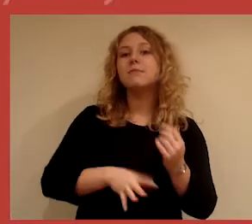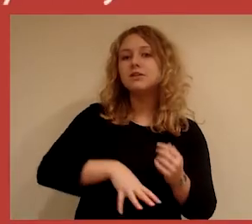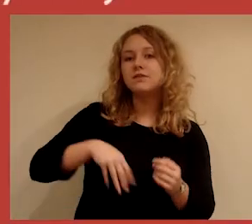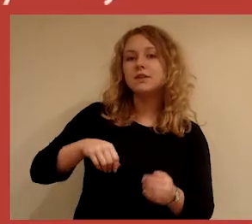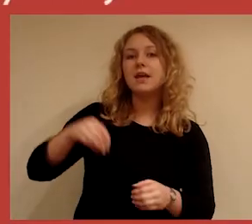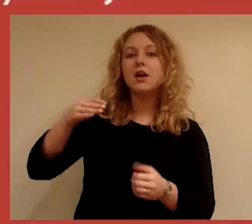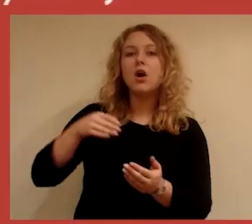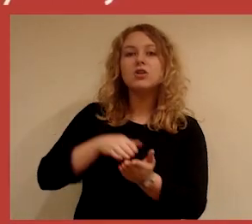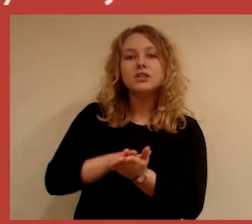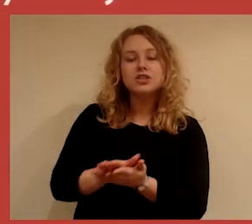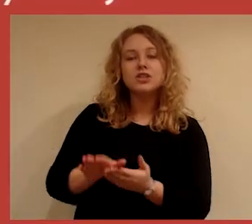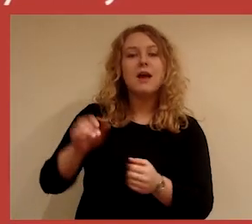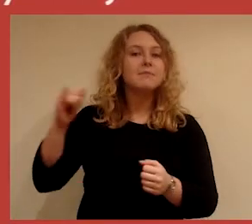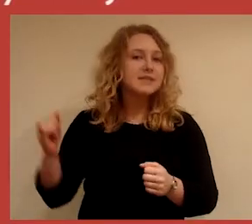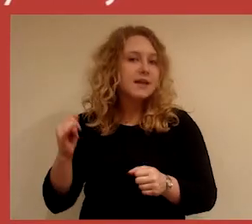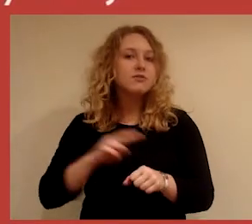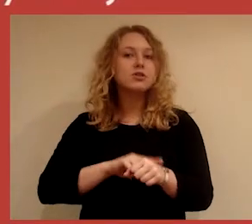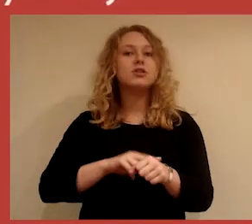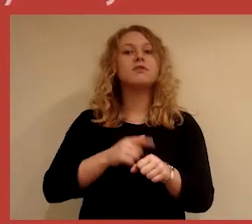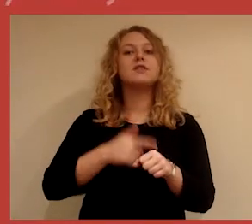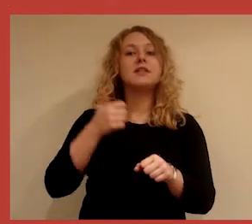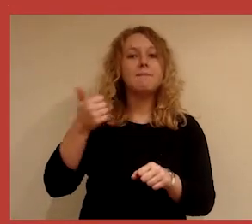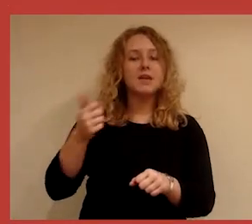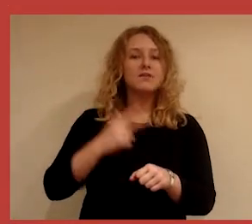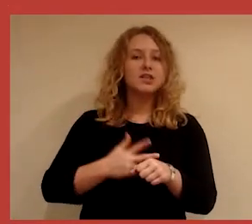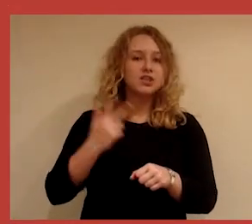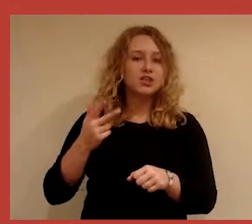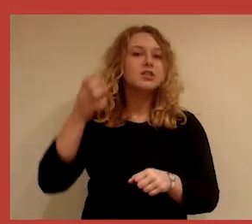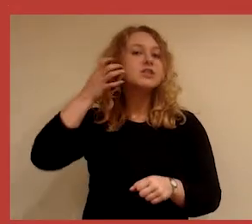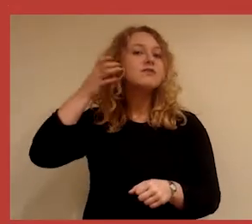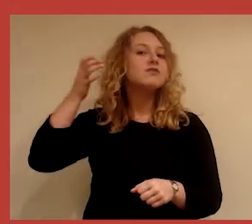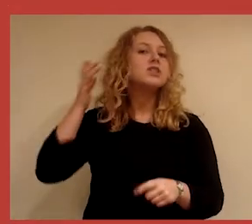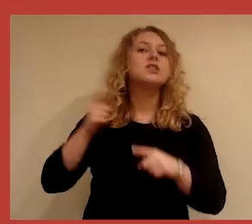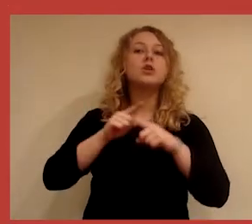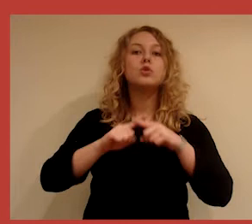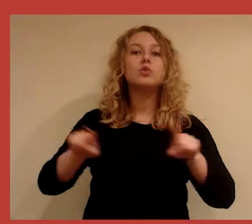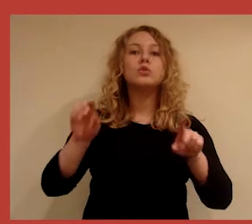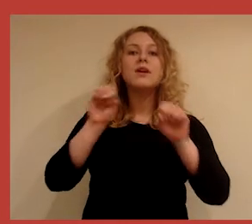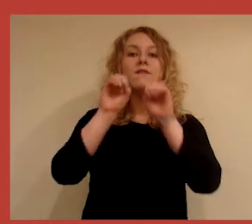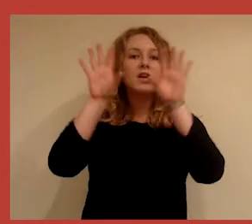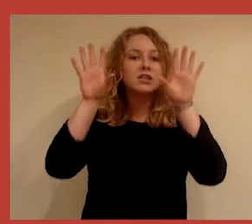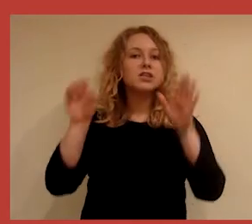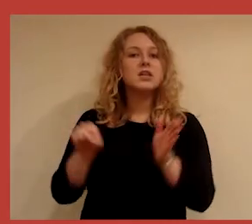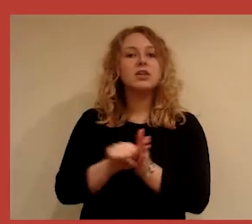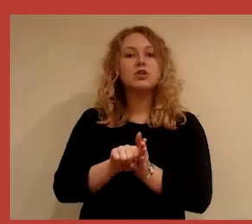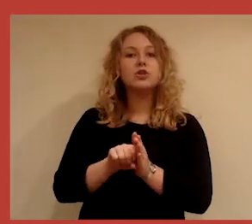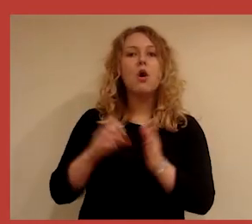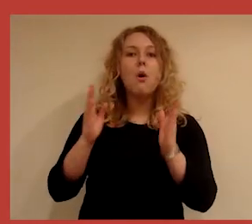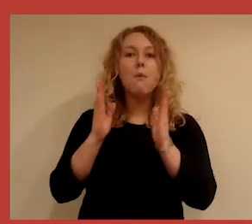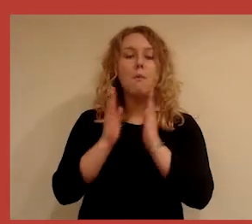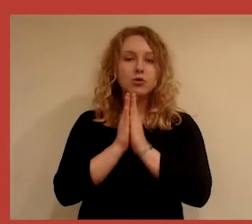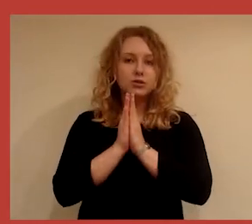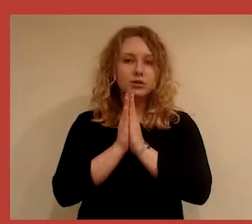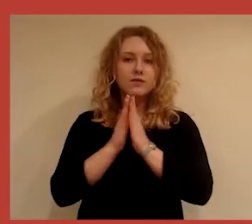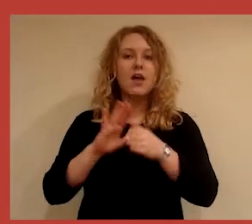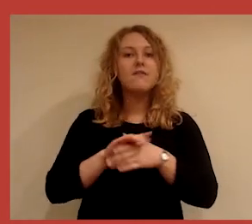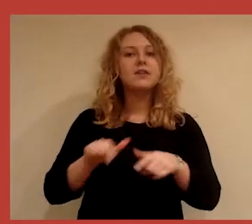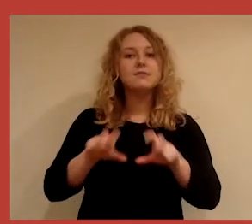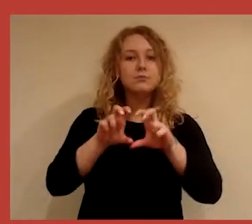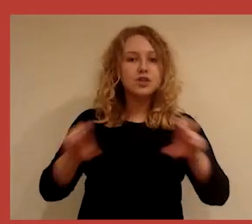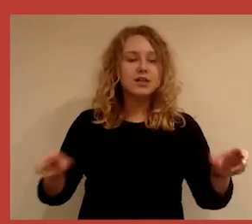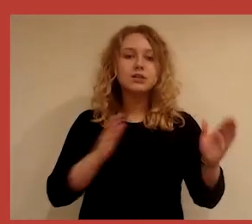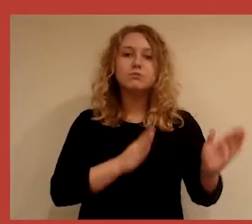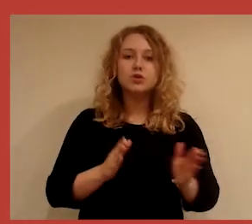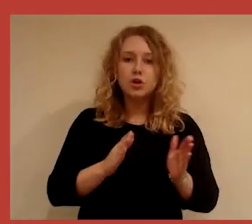Świętego rozpoczynamy zawsze o 21:30. Wcześniej trwa krótkie wprowadzenie do medytacji. W tym